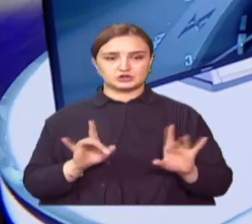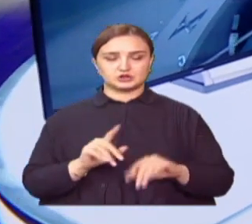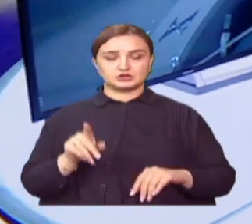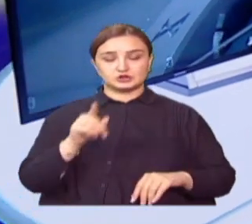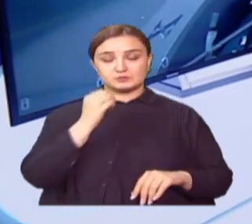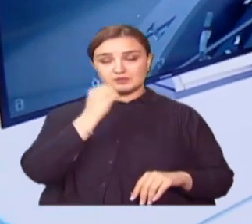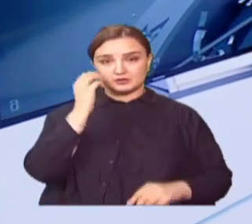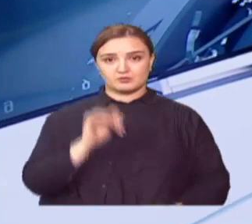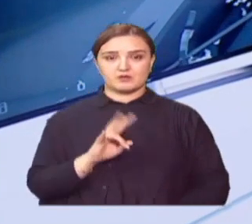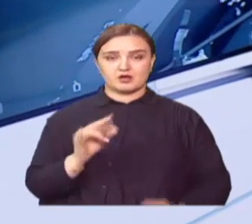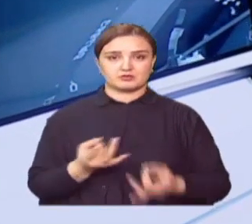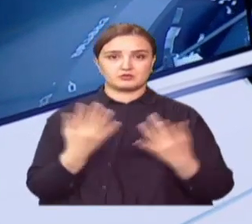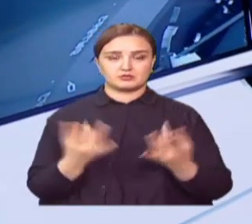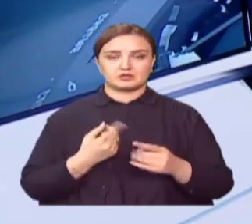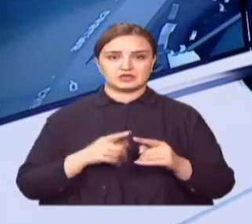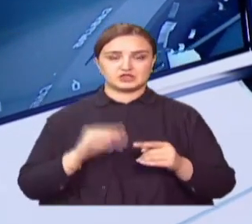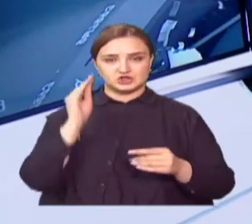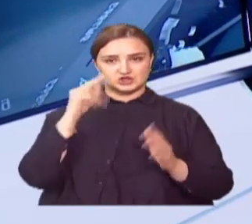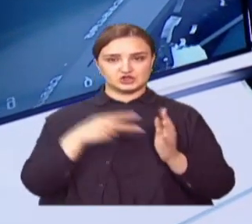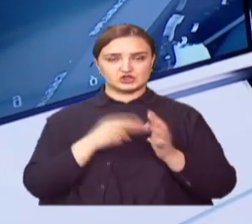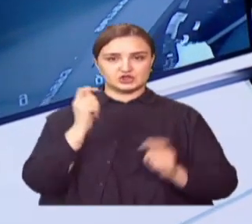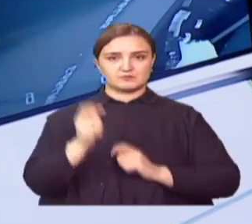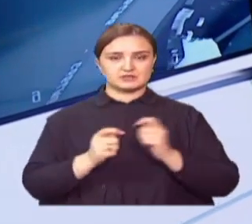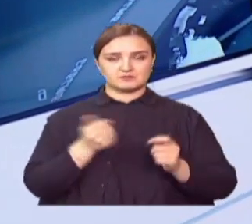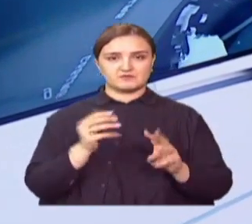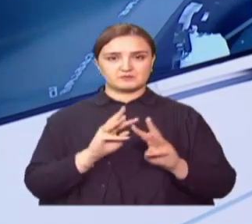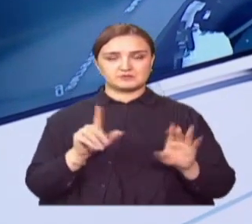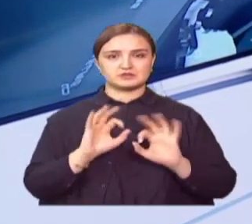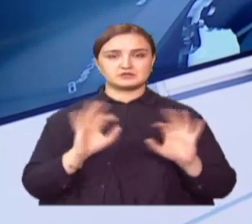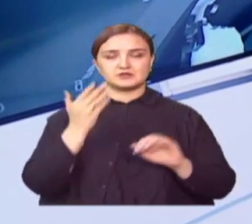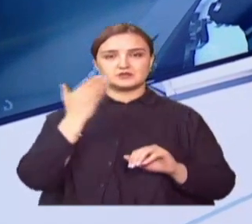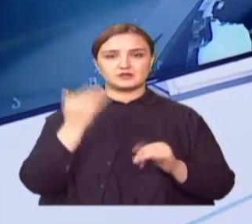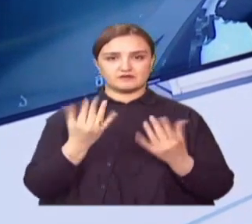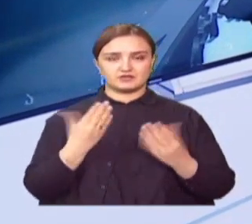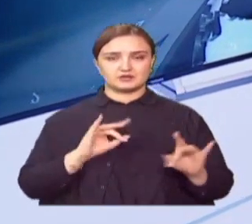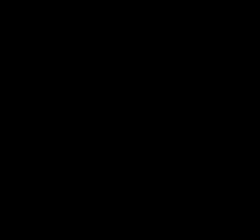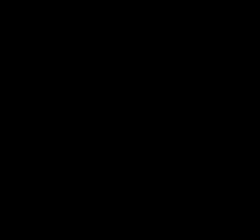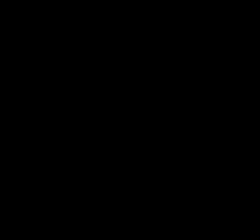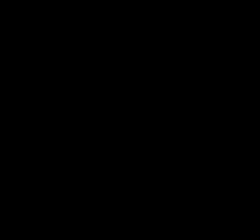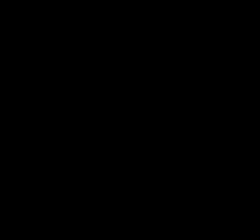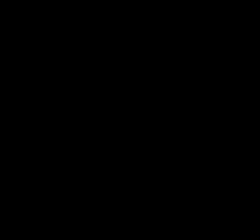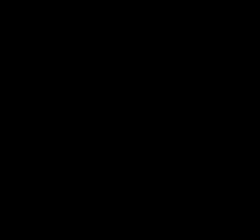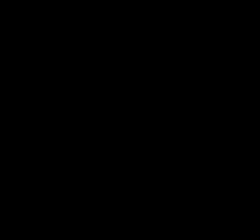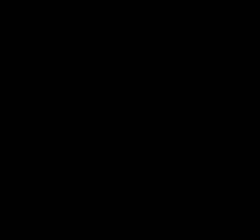მადლობა ანა ბროლაძემ, გაგვაცნო ის შეფასებები, რომლებიც პრემიერის ანგარიშის დღევანდელ პრეზენტაციას მოხვა.